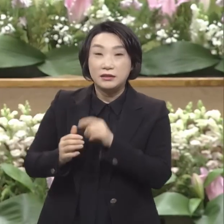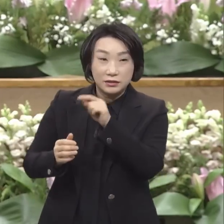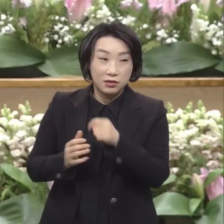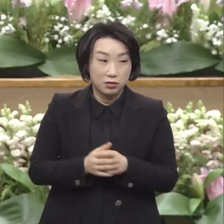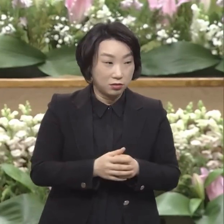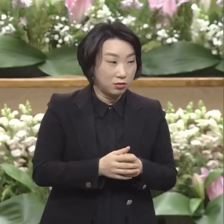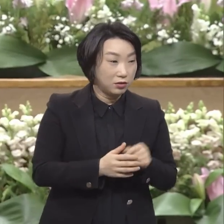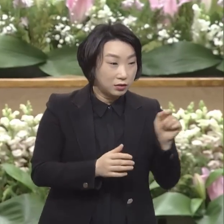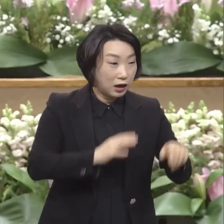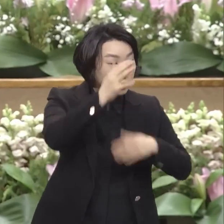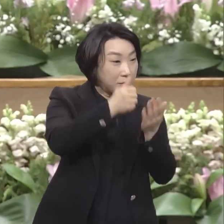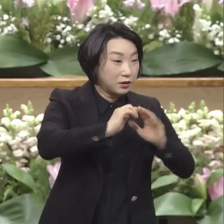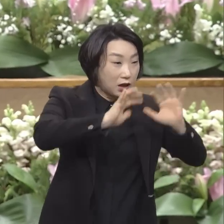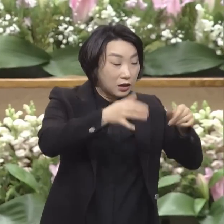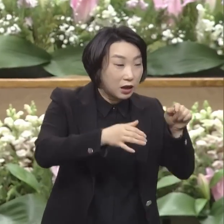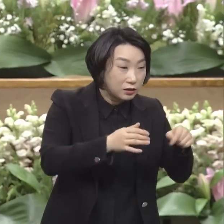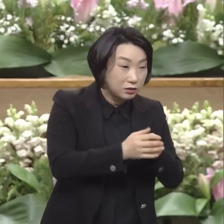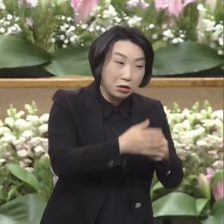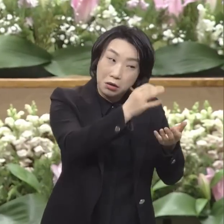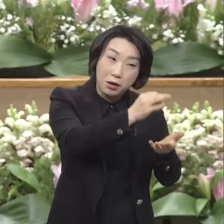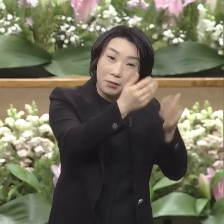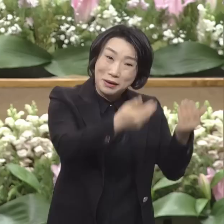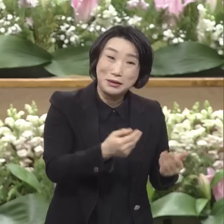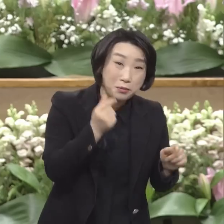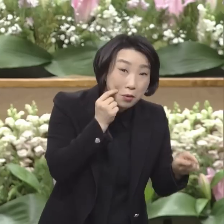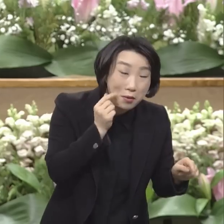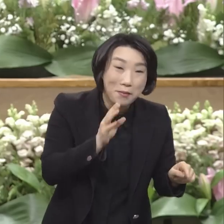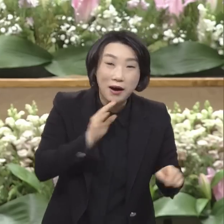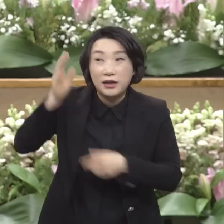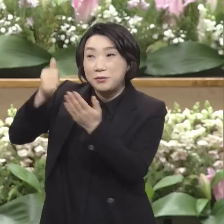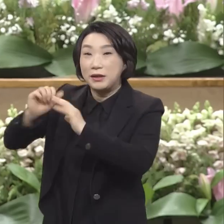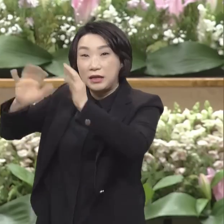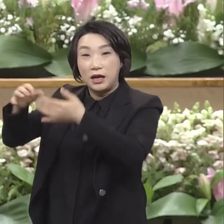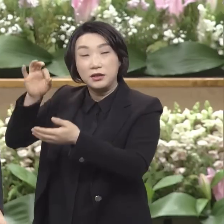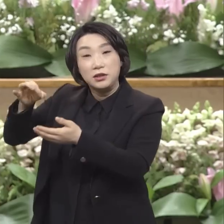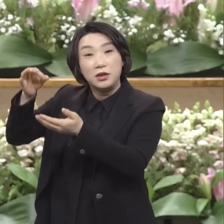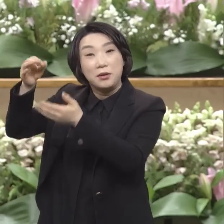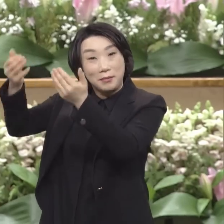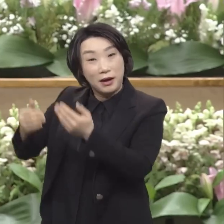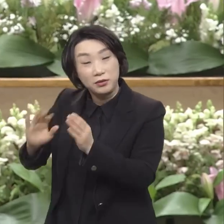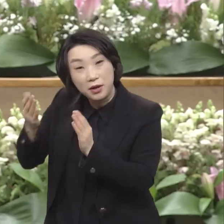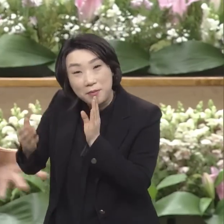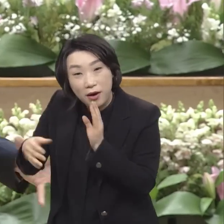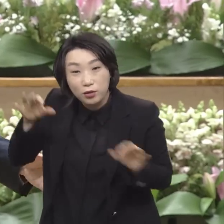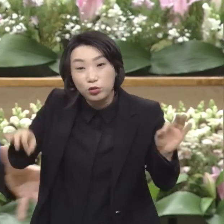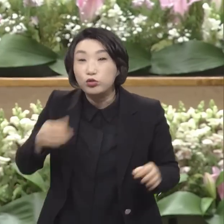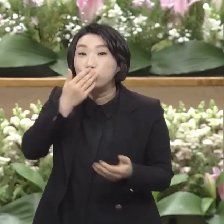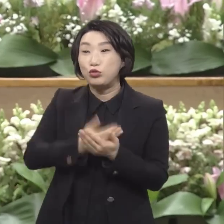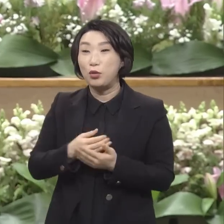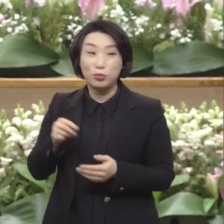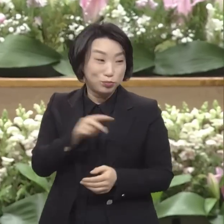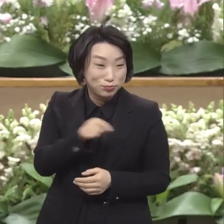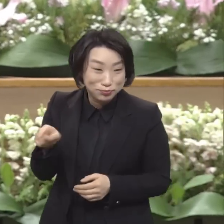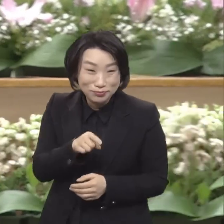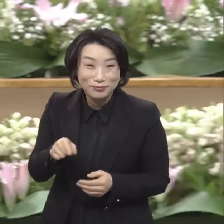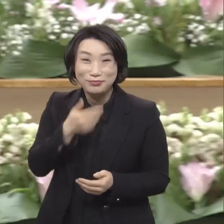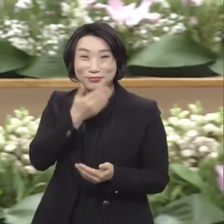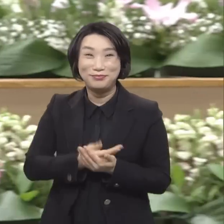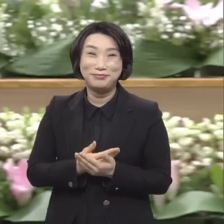하는 것이요, 하나는 하나님의 나라를 유업으로 받게 하는 것이니 어느 것이 중요하냐.